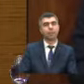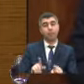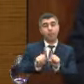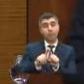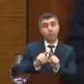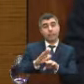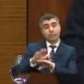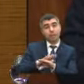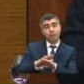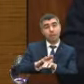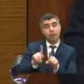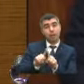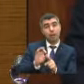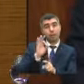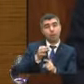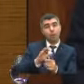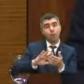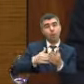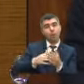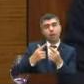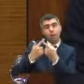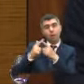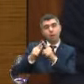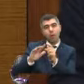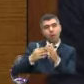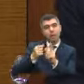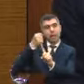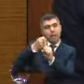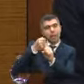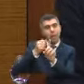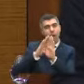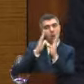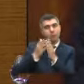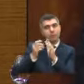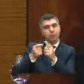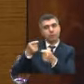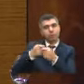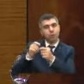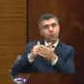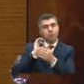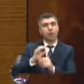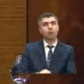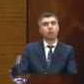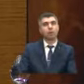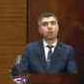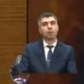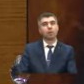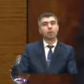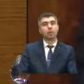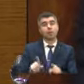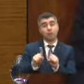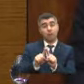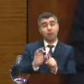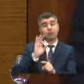السياسي الديمقراطي الناجح هو المدخل الأساسي لتحقيق الإصلاح الاقتصادي والاجتماعي المنشود، ومن ثم فهو عماد